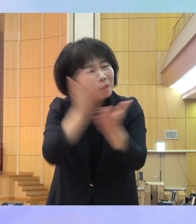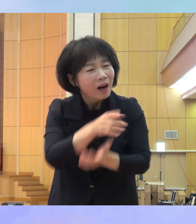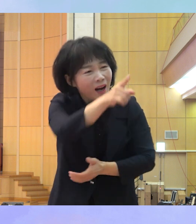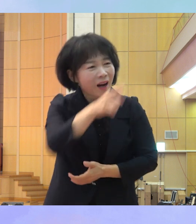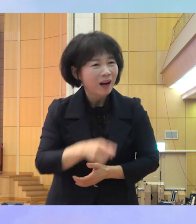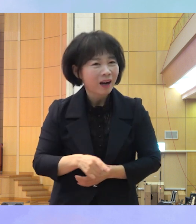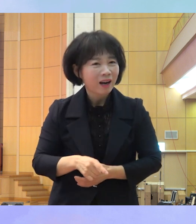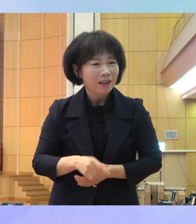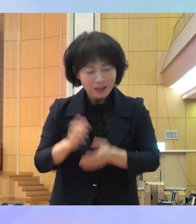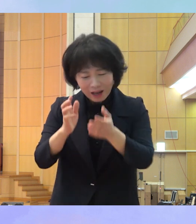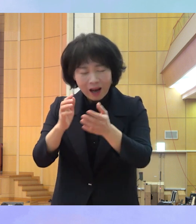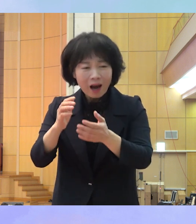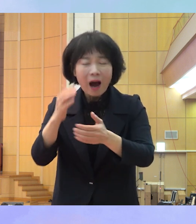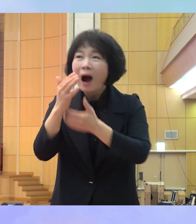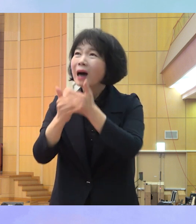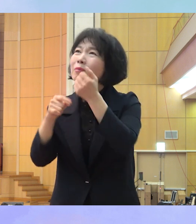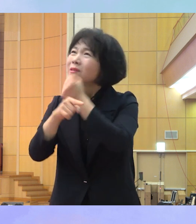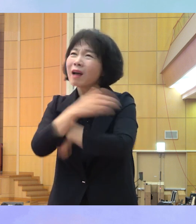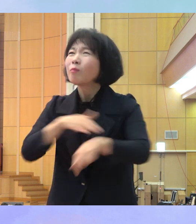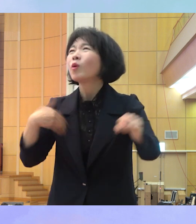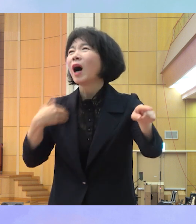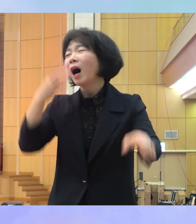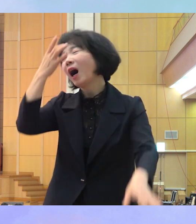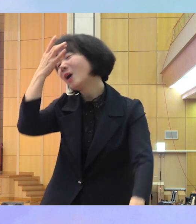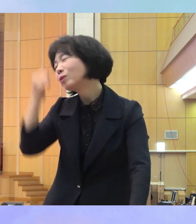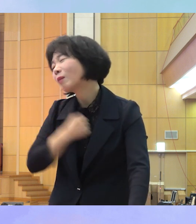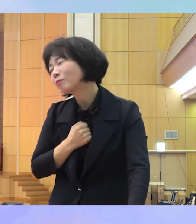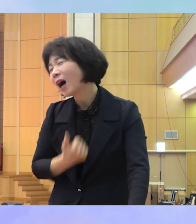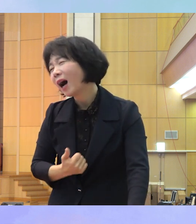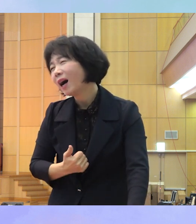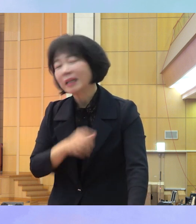성만찬에 대한 의미를 몰라서 하는 얘기입니다.